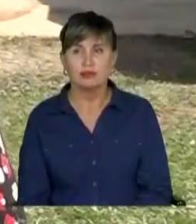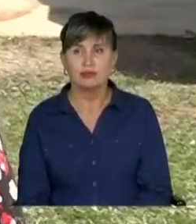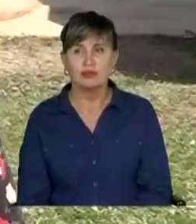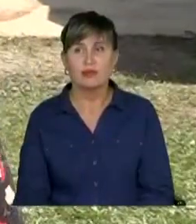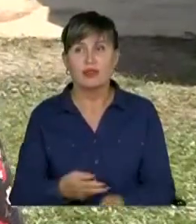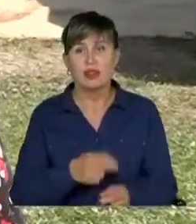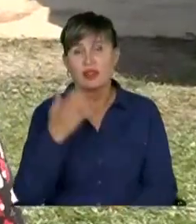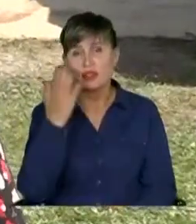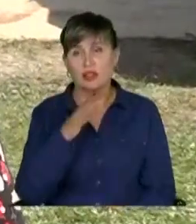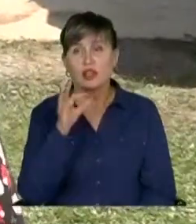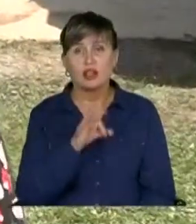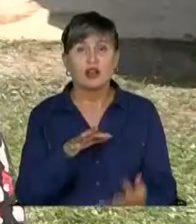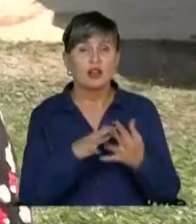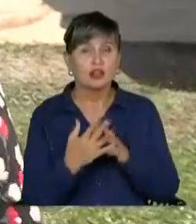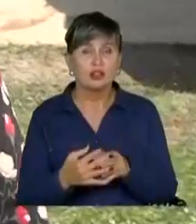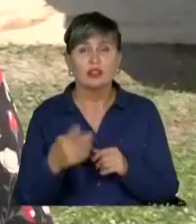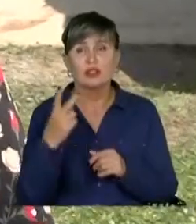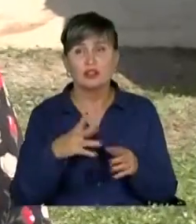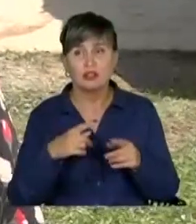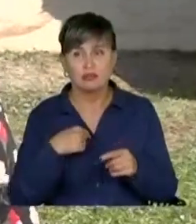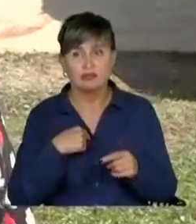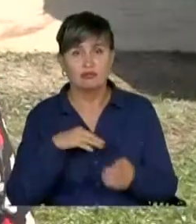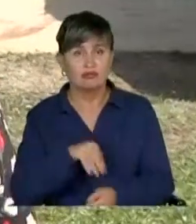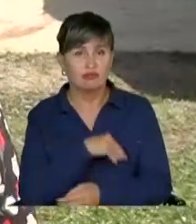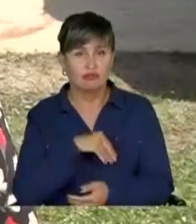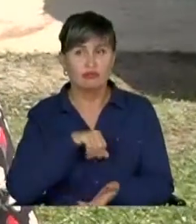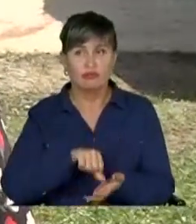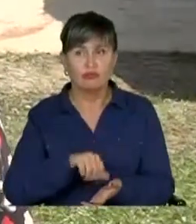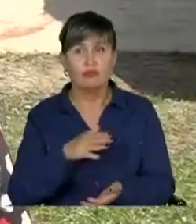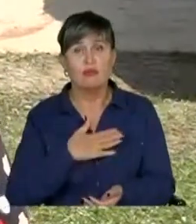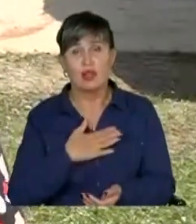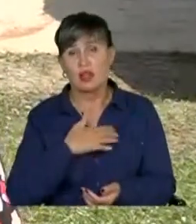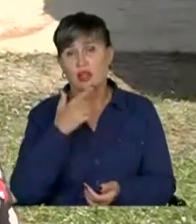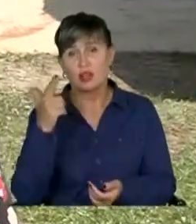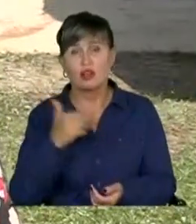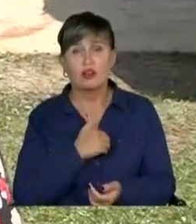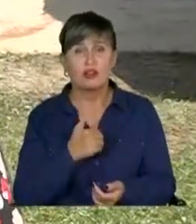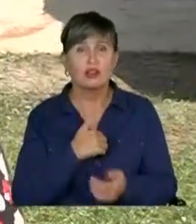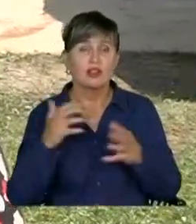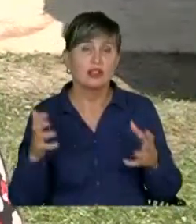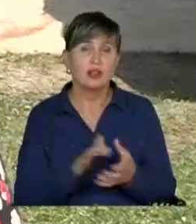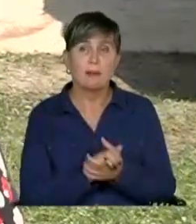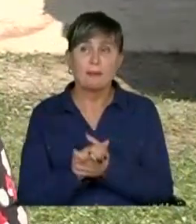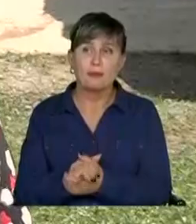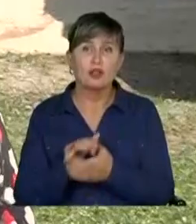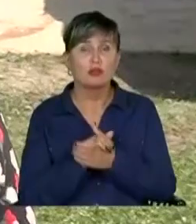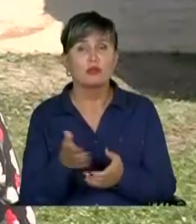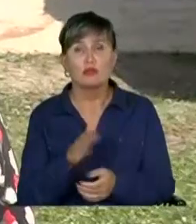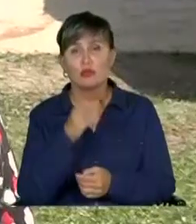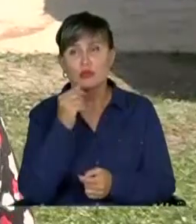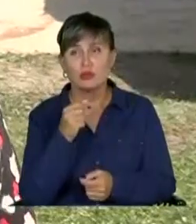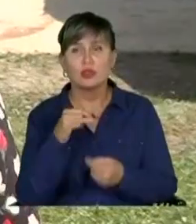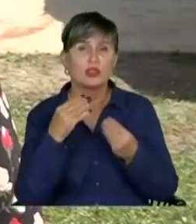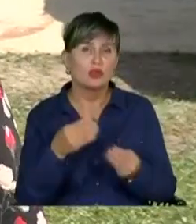Это сериал о семьях двух аксакалов. Я играю супругу одного из них. Моя героиня пытается сохранить мир и дружбу между мужчинами.